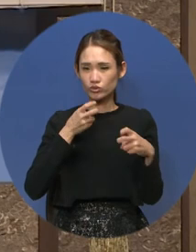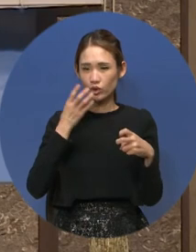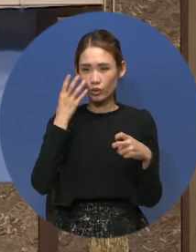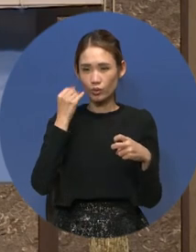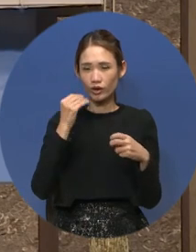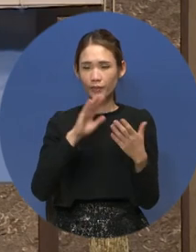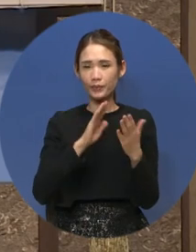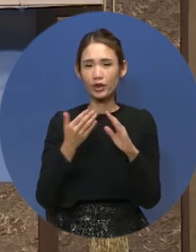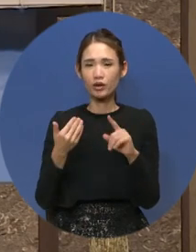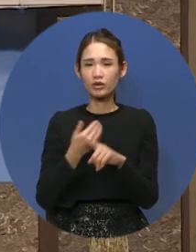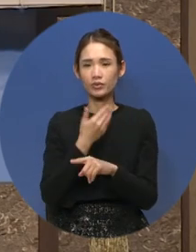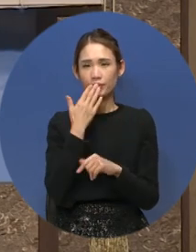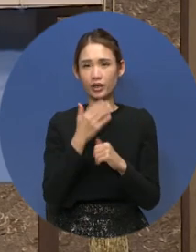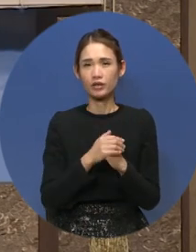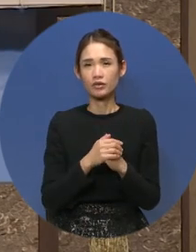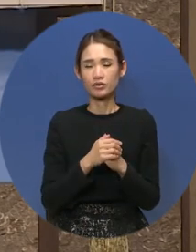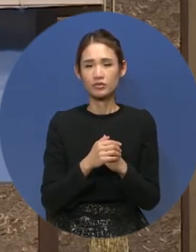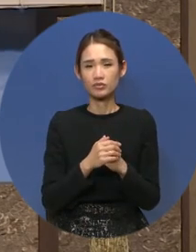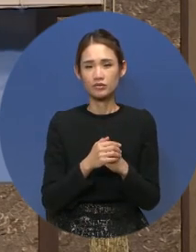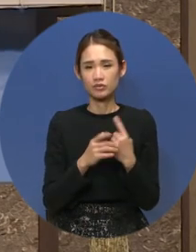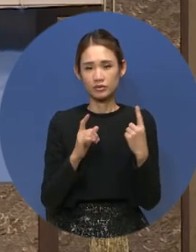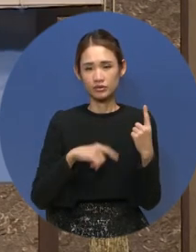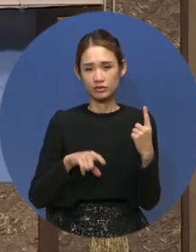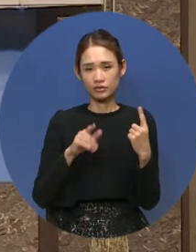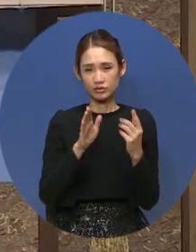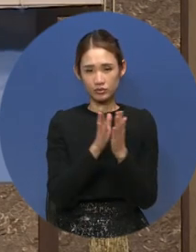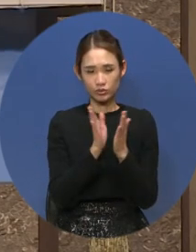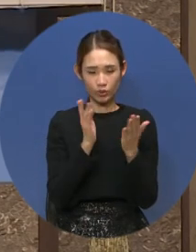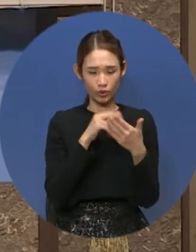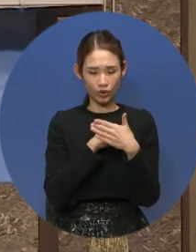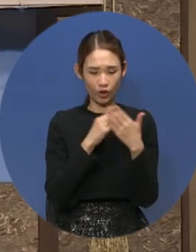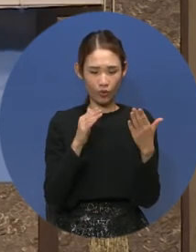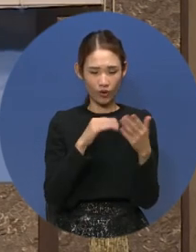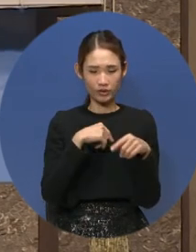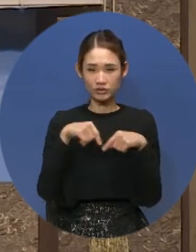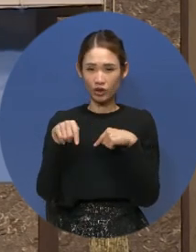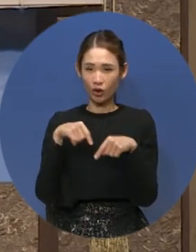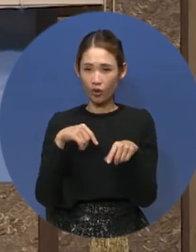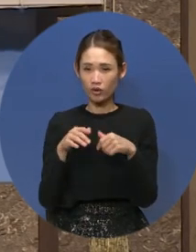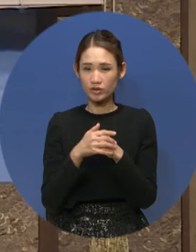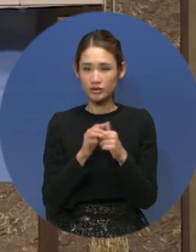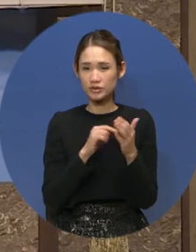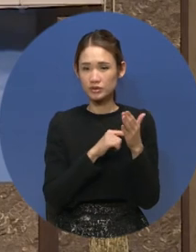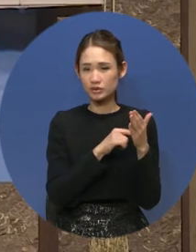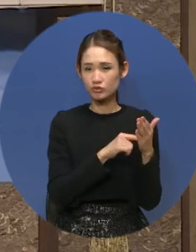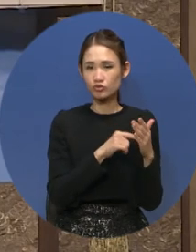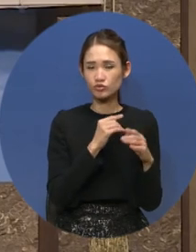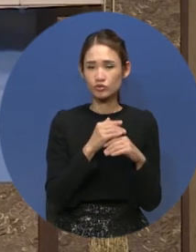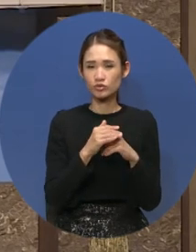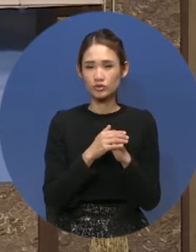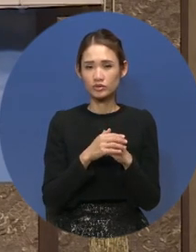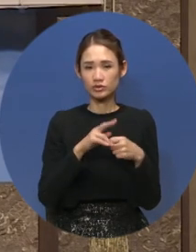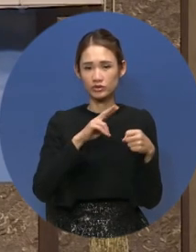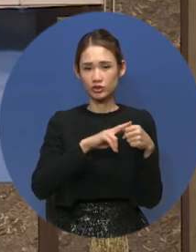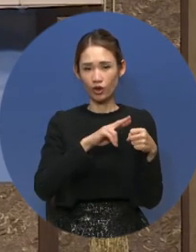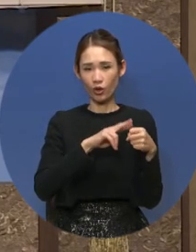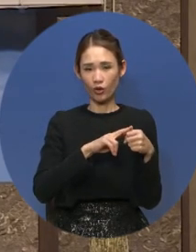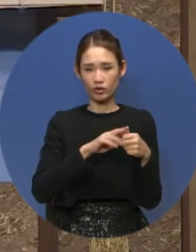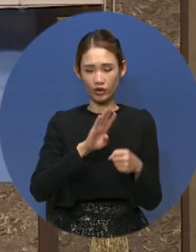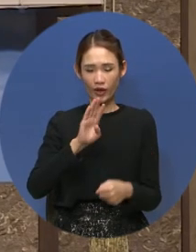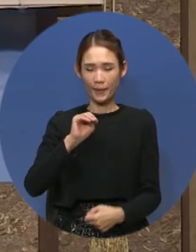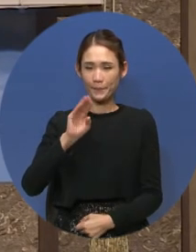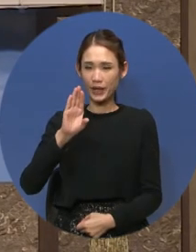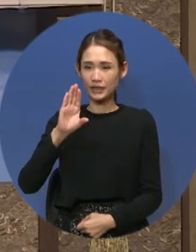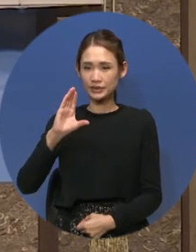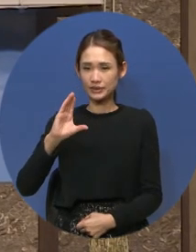변화를 할 것 같고요. 네. 또 하나가 저희는 이제 도서관 정책을 힘있게 추진하고 있는데요. 여의도의